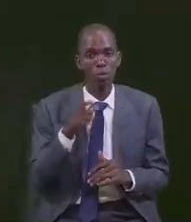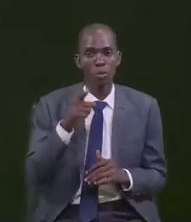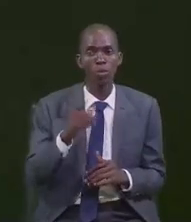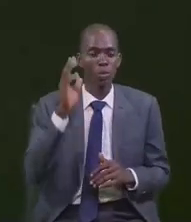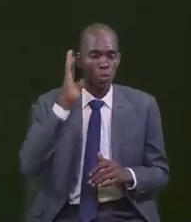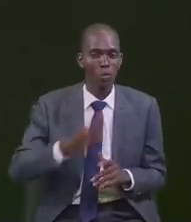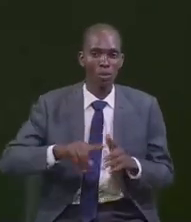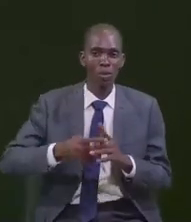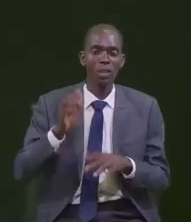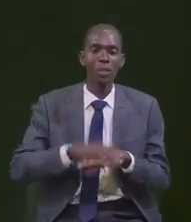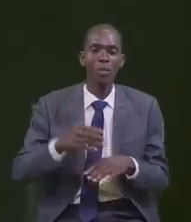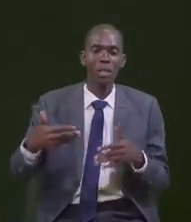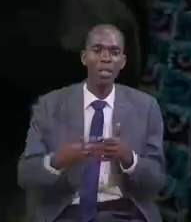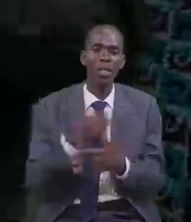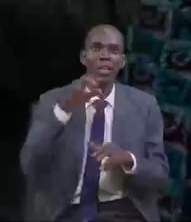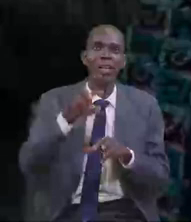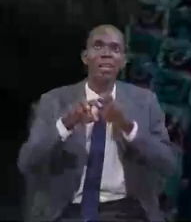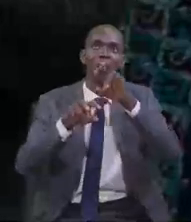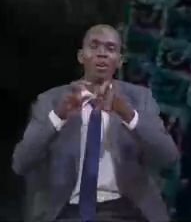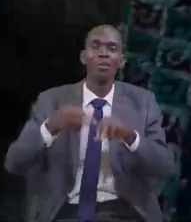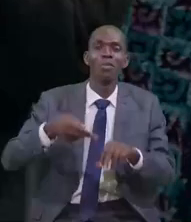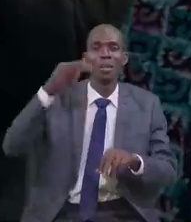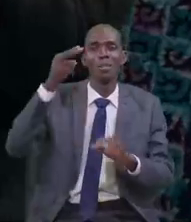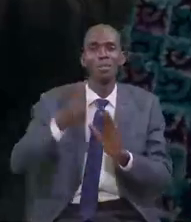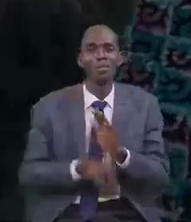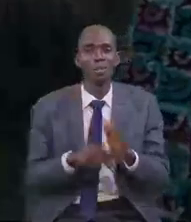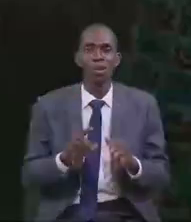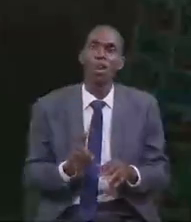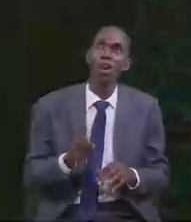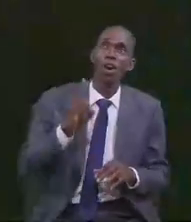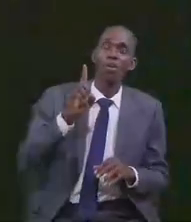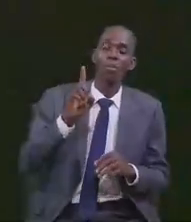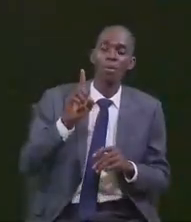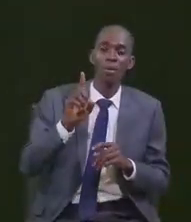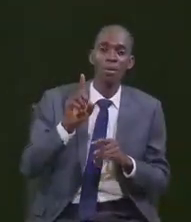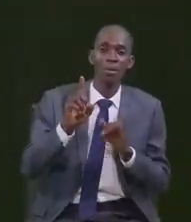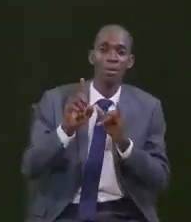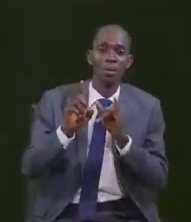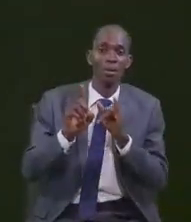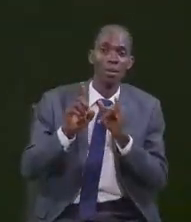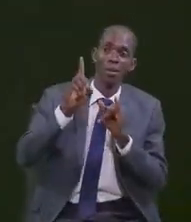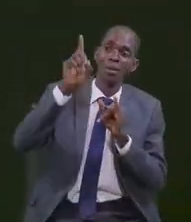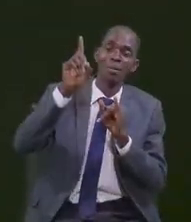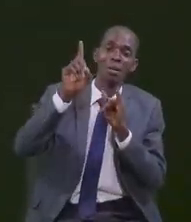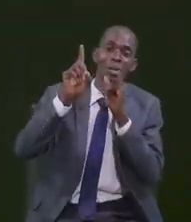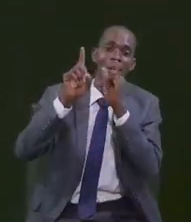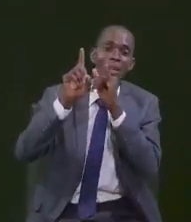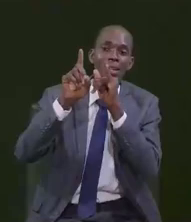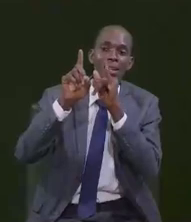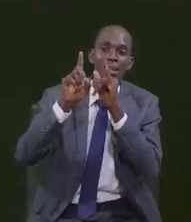Vous allez mettre le pied sur une nouvelle échelle, toujours en haut, en haut, en haut.